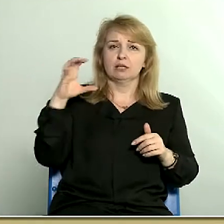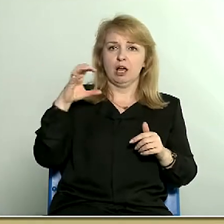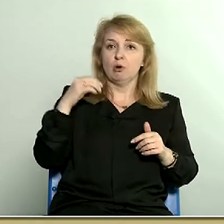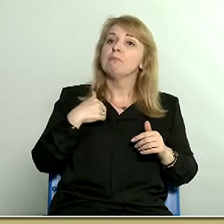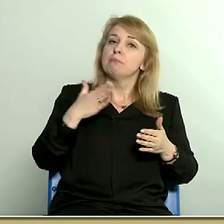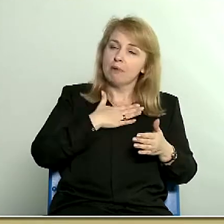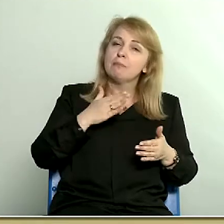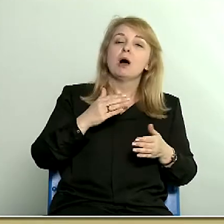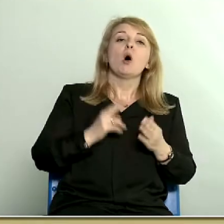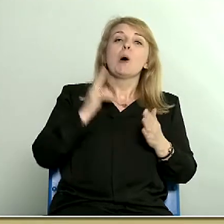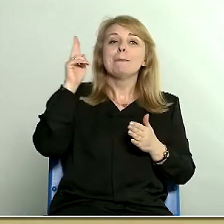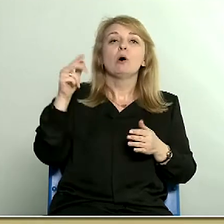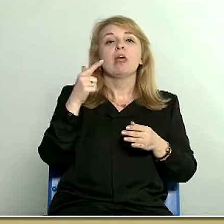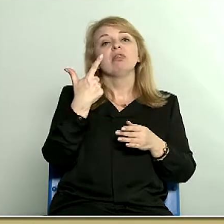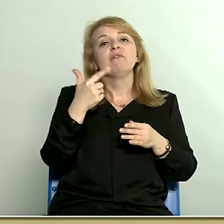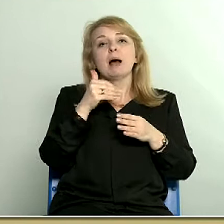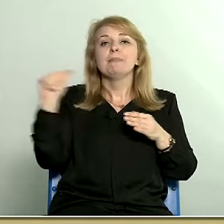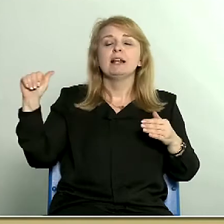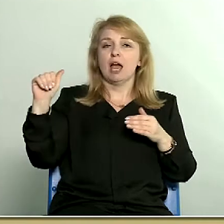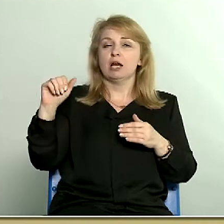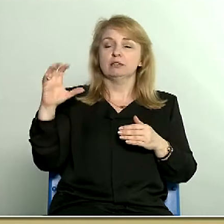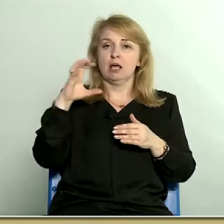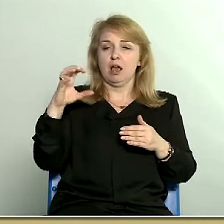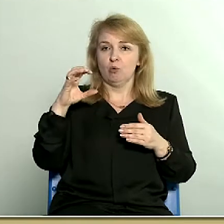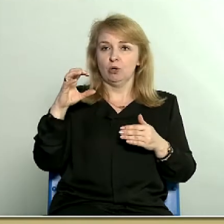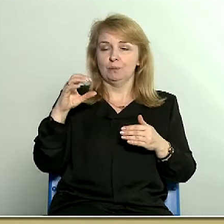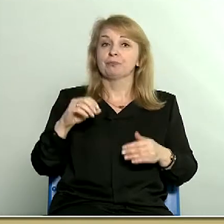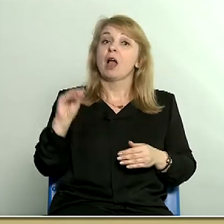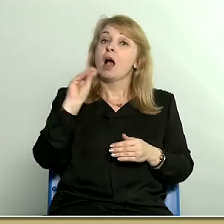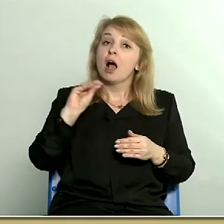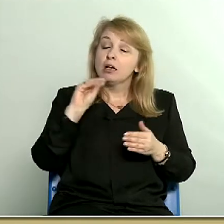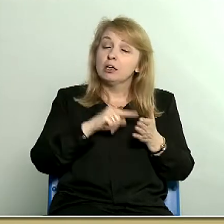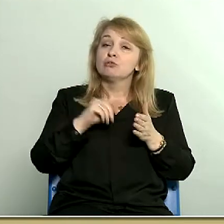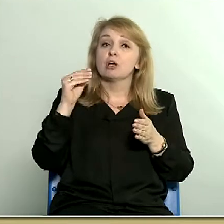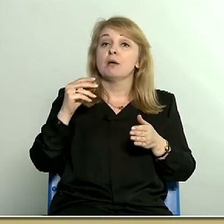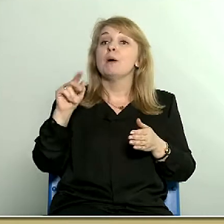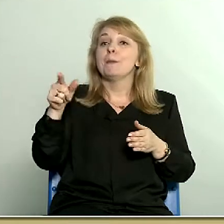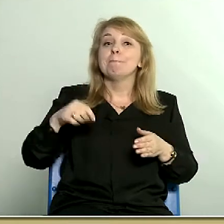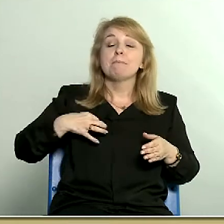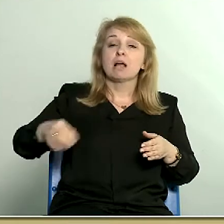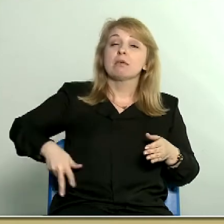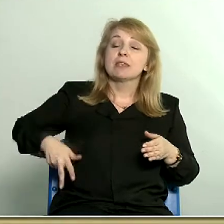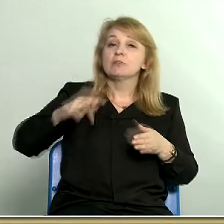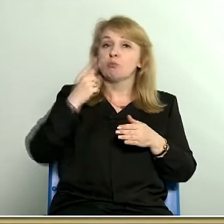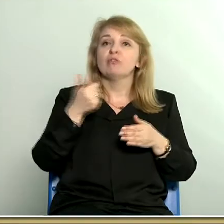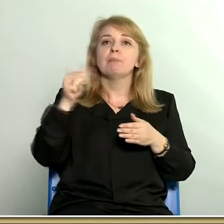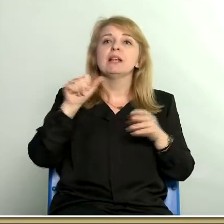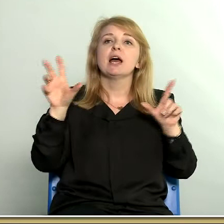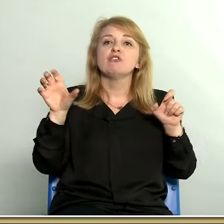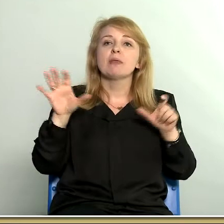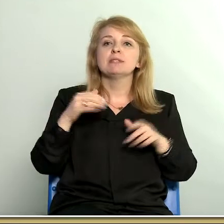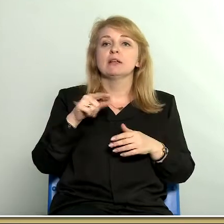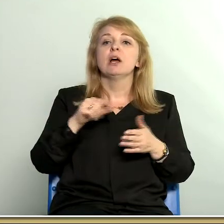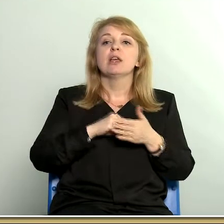miliardy euro, jeżeli chodzi o dyspozycje zarządu. Trochę jeszcze pieniędzy, o których pani minister mówiła, w kwocie 1,7 miliarda na poziomie